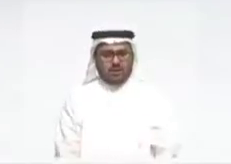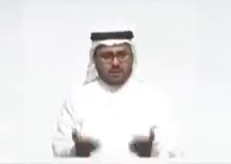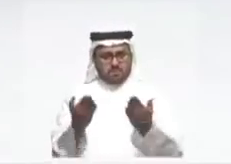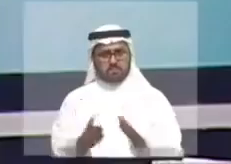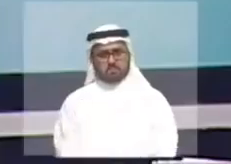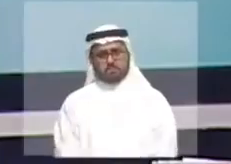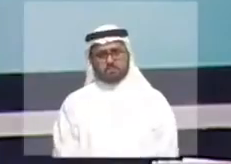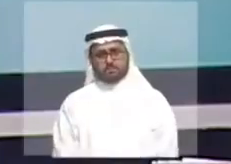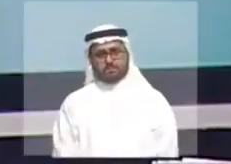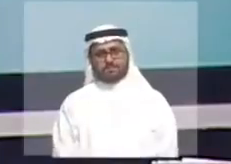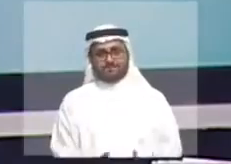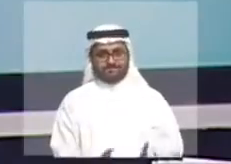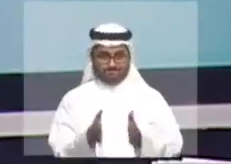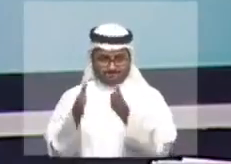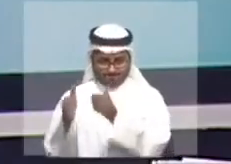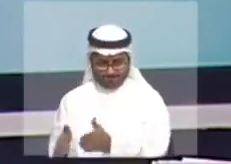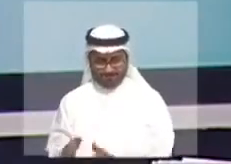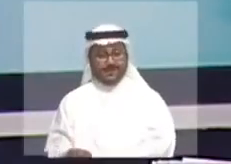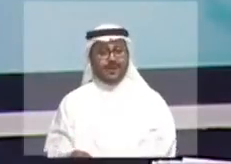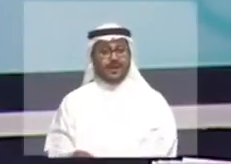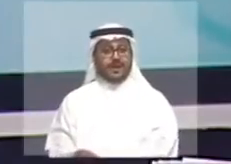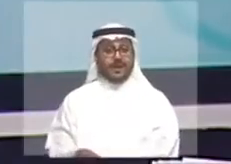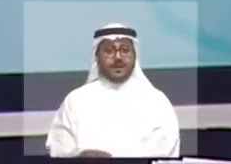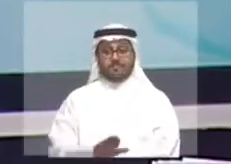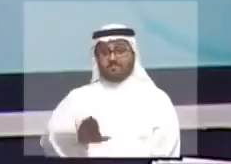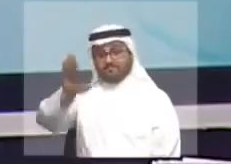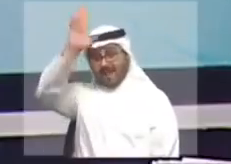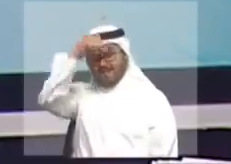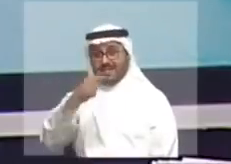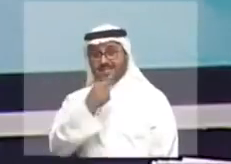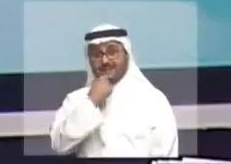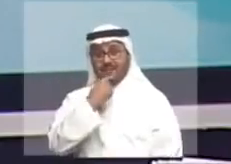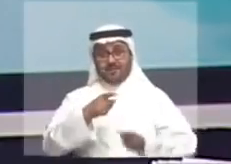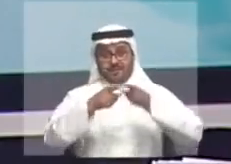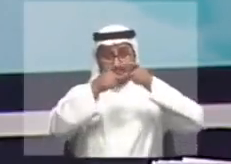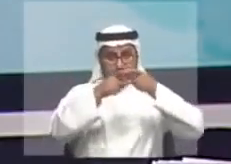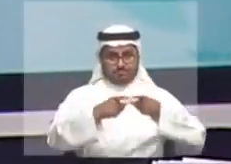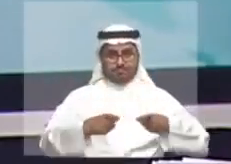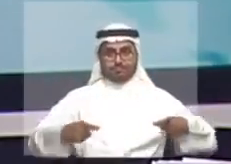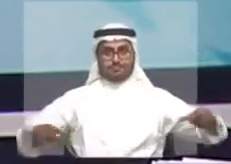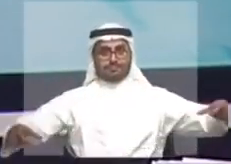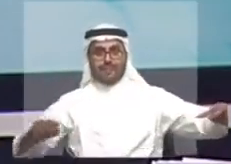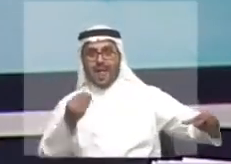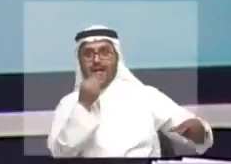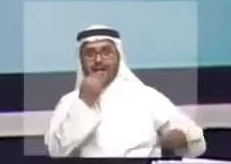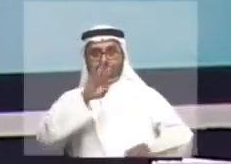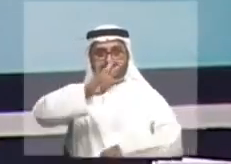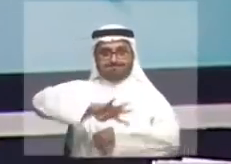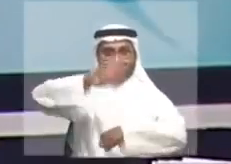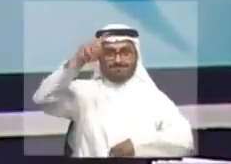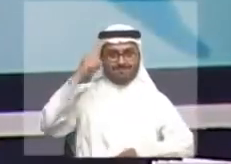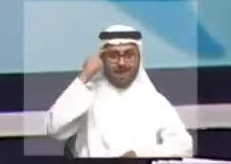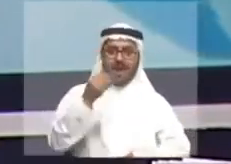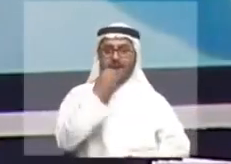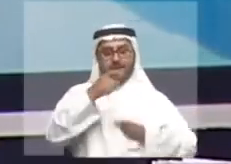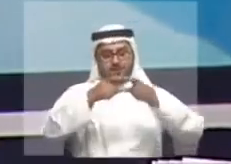المشترك. هذا وأقام خادم الحرمين الشريفين الملك سلمان بن عبد العزيز آل سعود يحفظه الله اليوم مأدبة